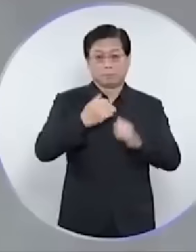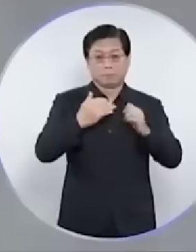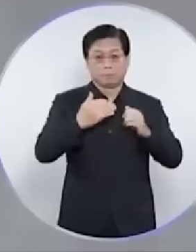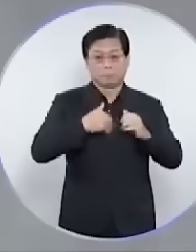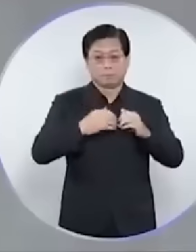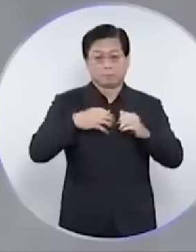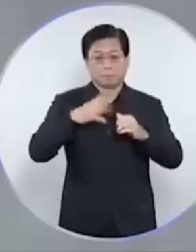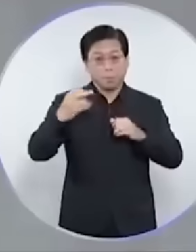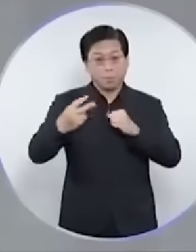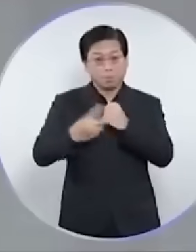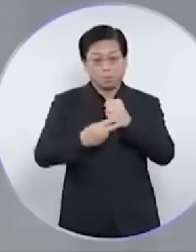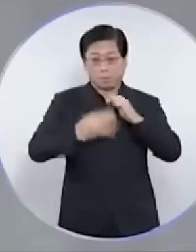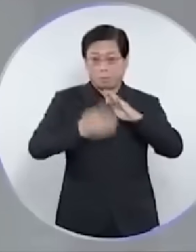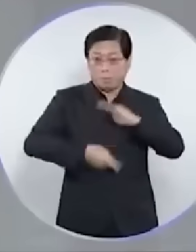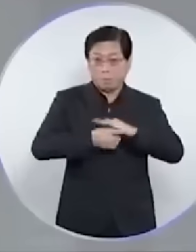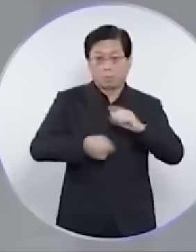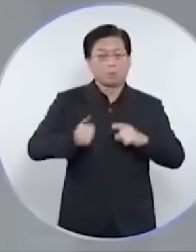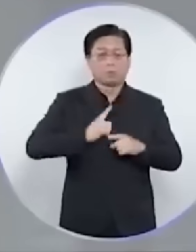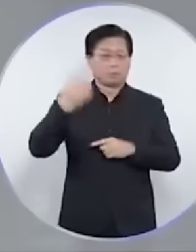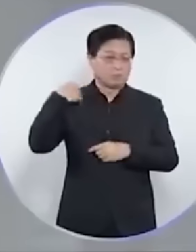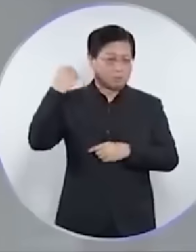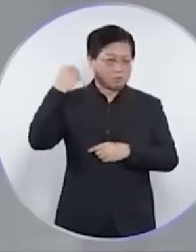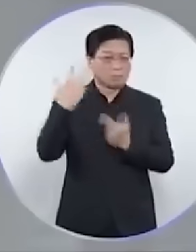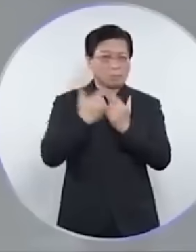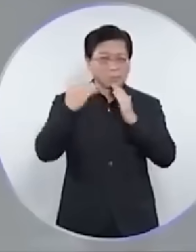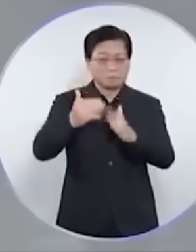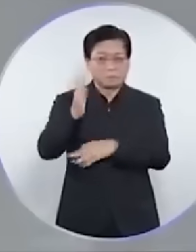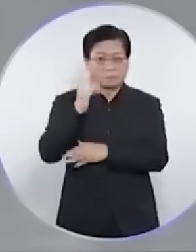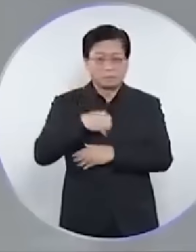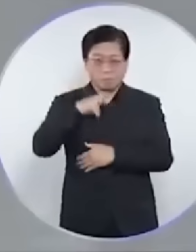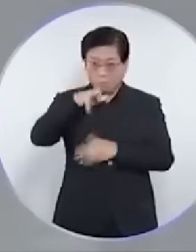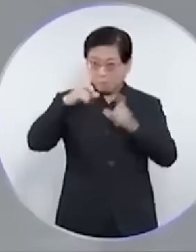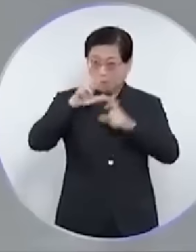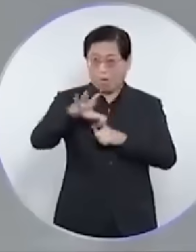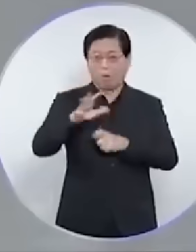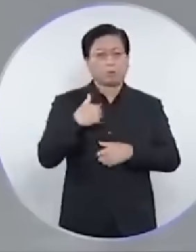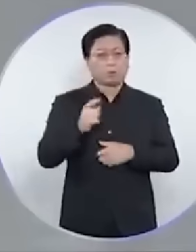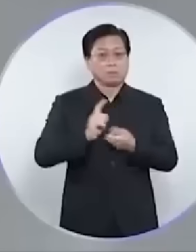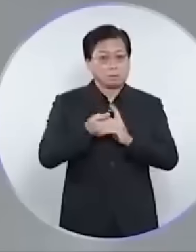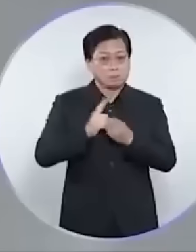其实新北市政府早就有了，你为什么不拿出来？你是要养案，